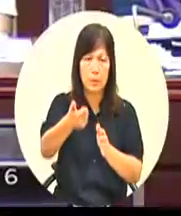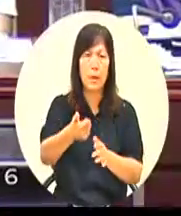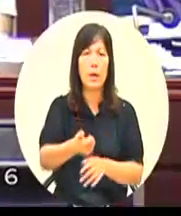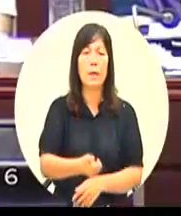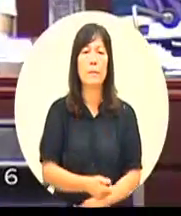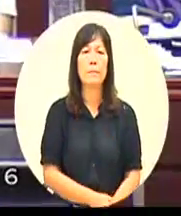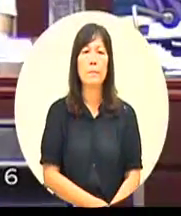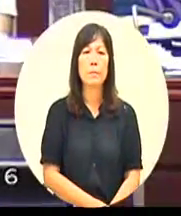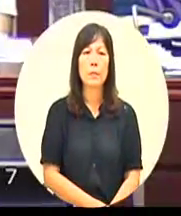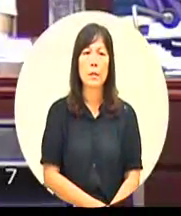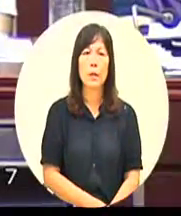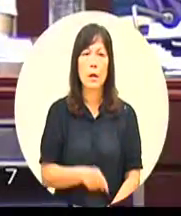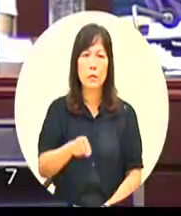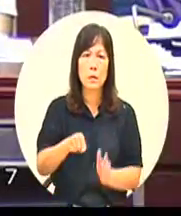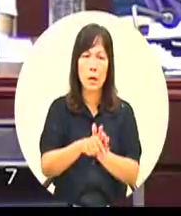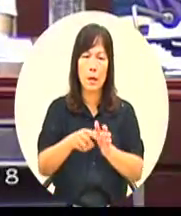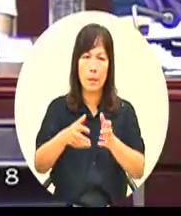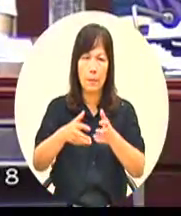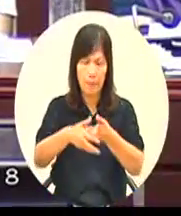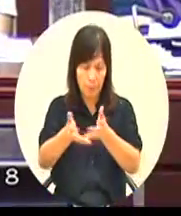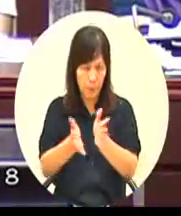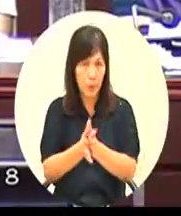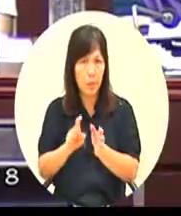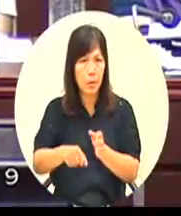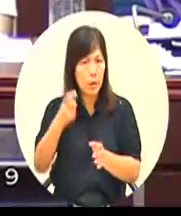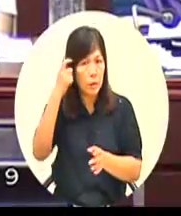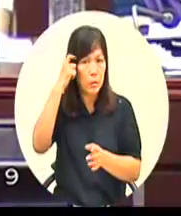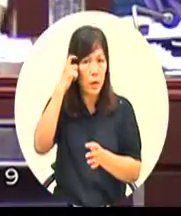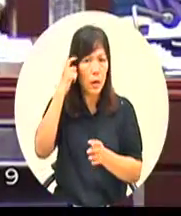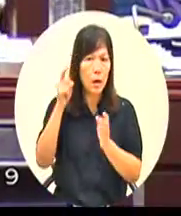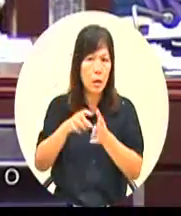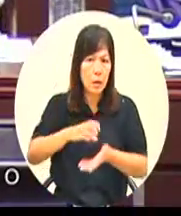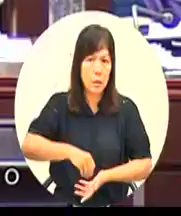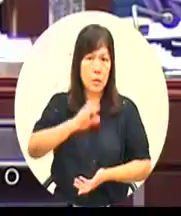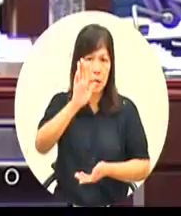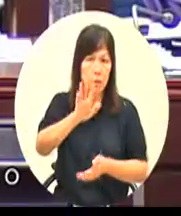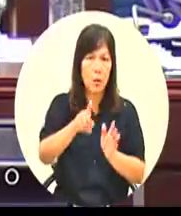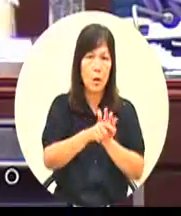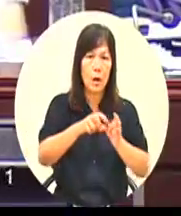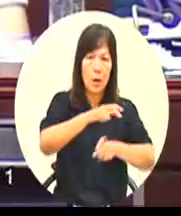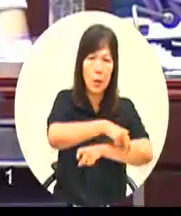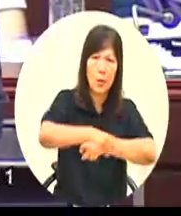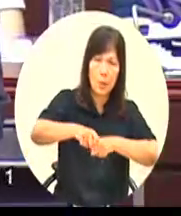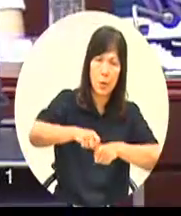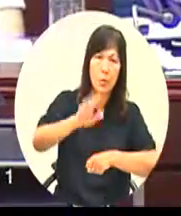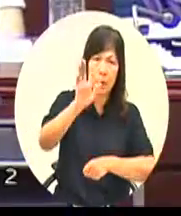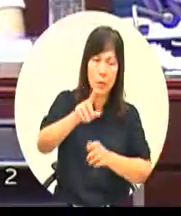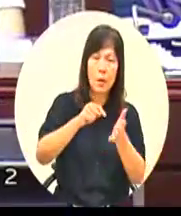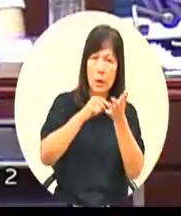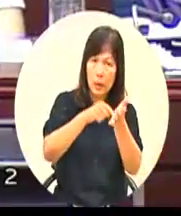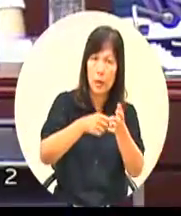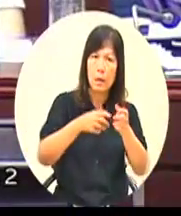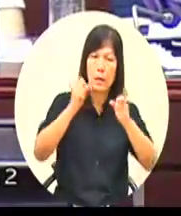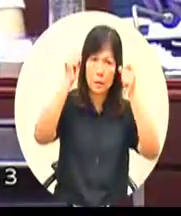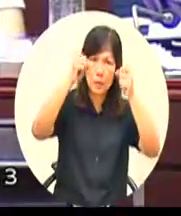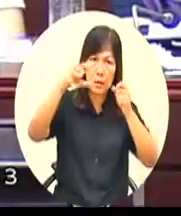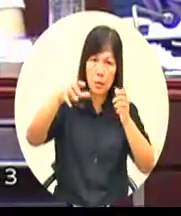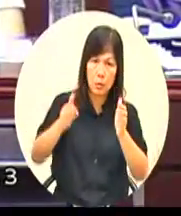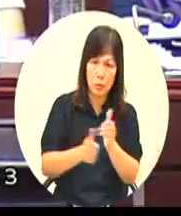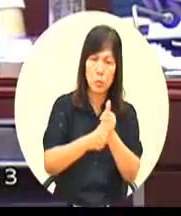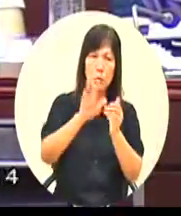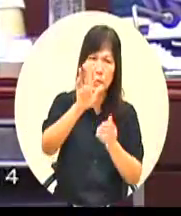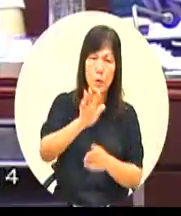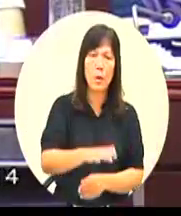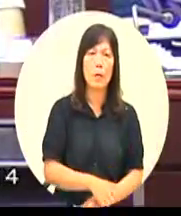的，所以这个部分呢目前呢我们已经就提出这个规划申请、哦、要提给体育署、